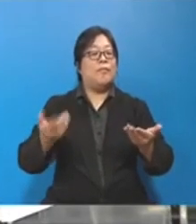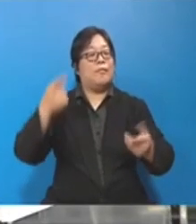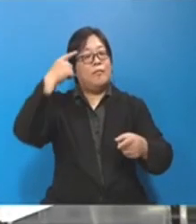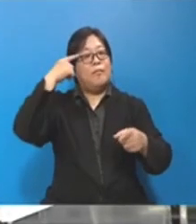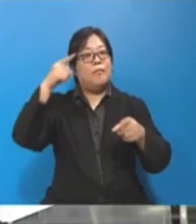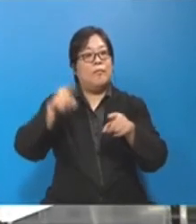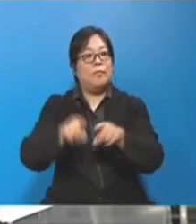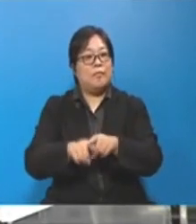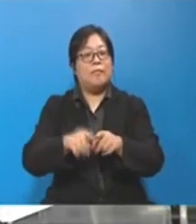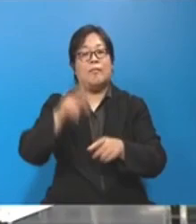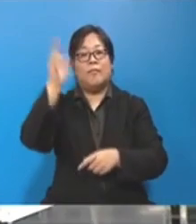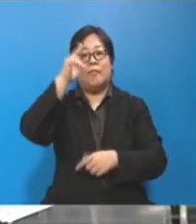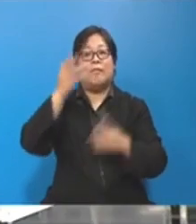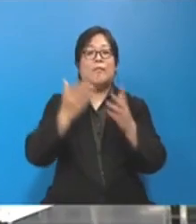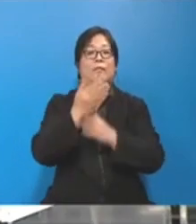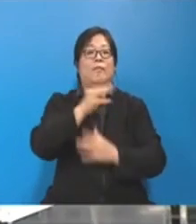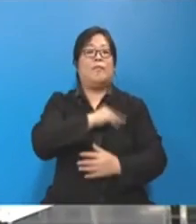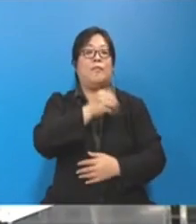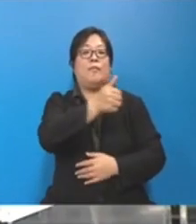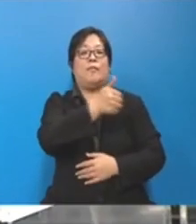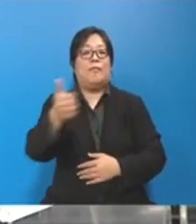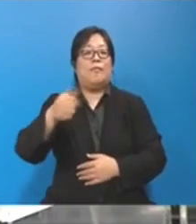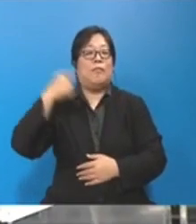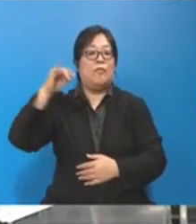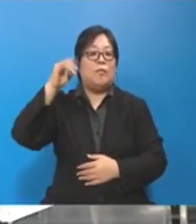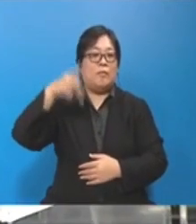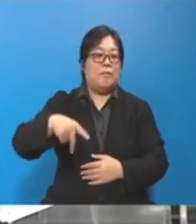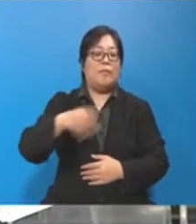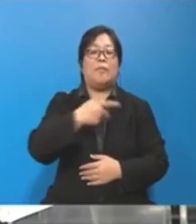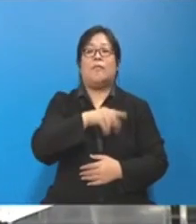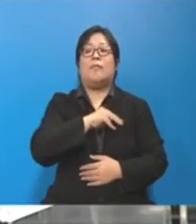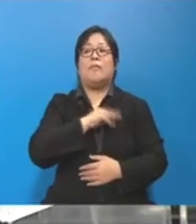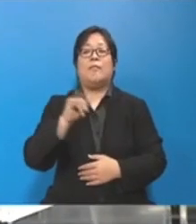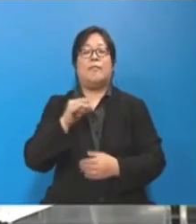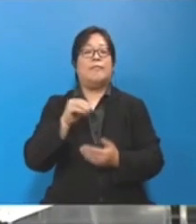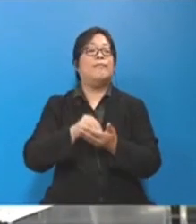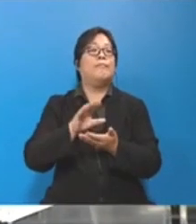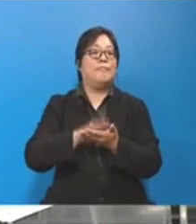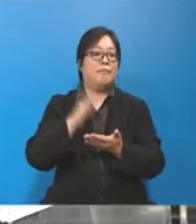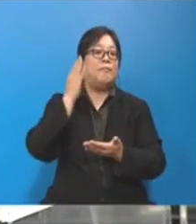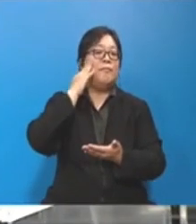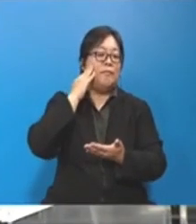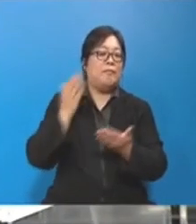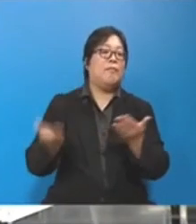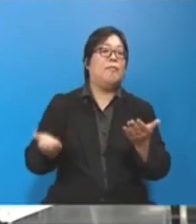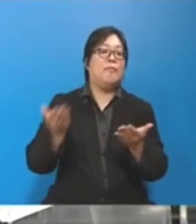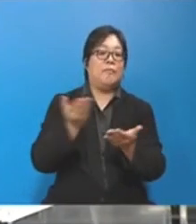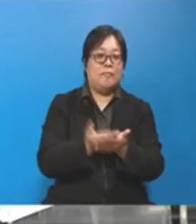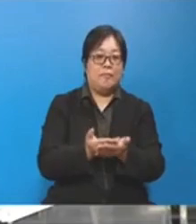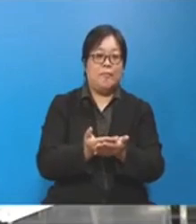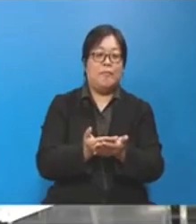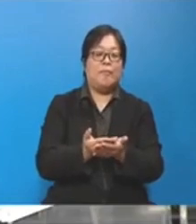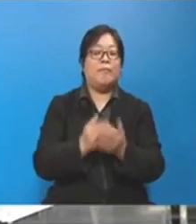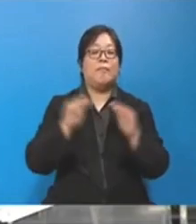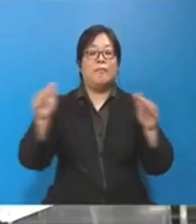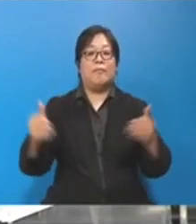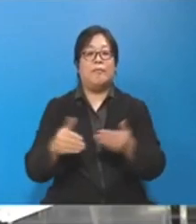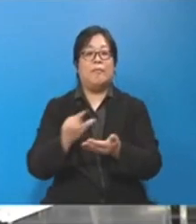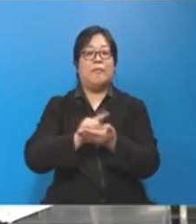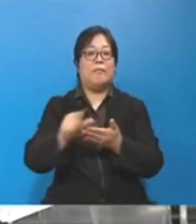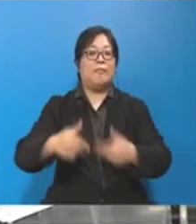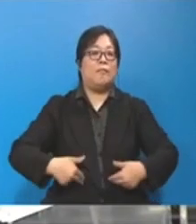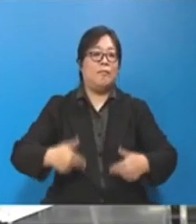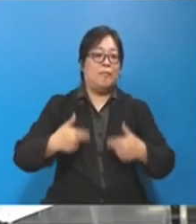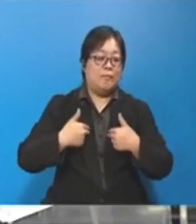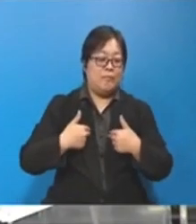persetujuan kerjaan melalui Kevin Tuhan yang dipertua Kementerian juga mengambil maklum ke atas cadangan untuk memperkenalkan gaji